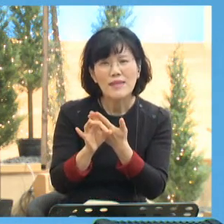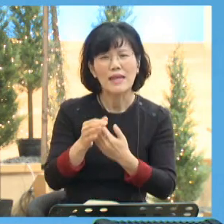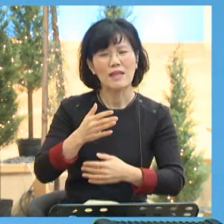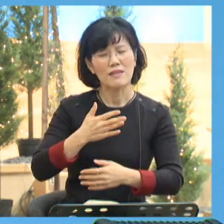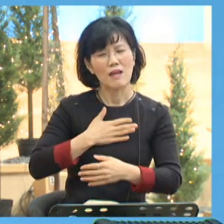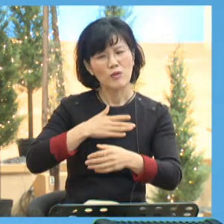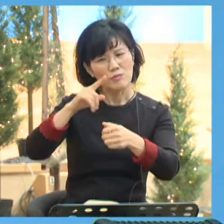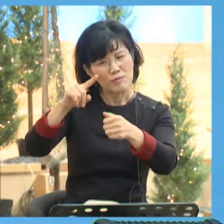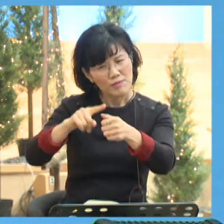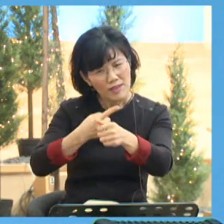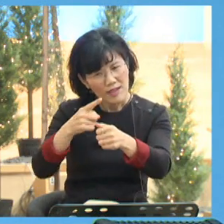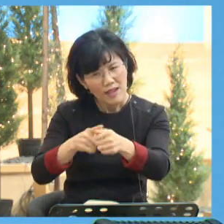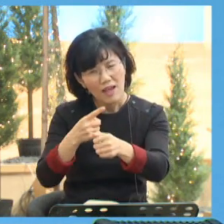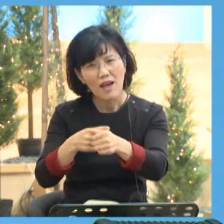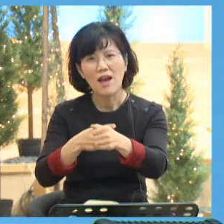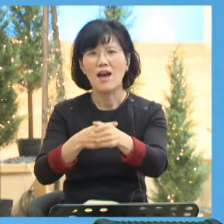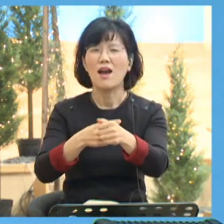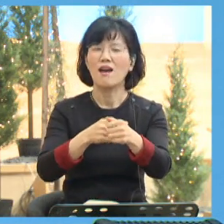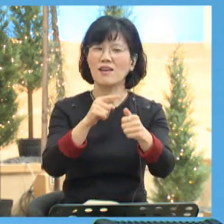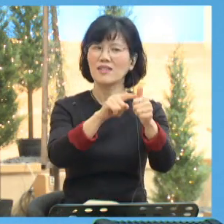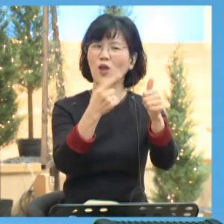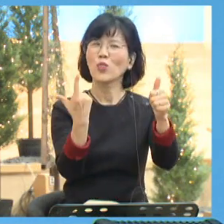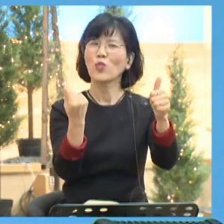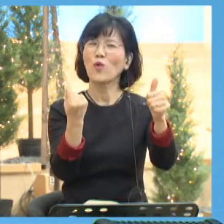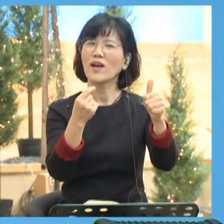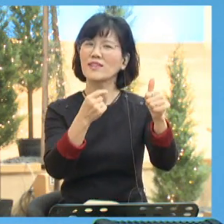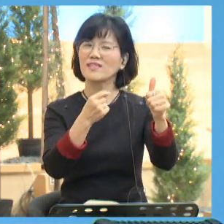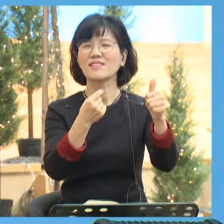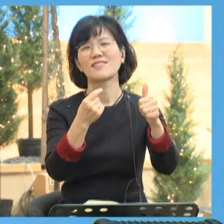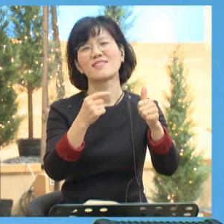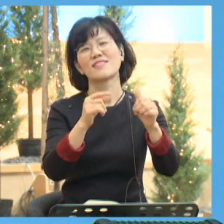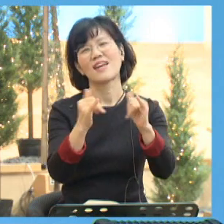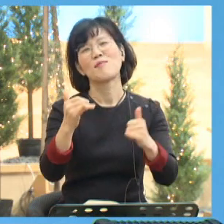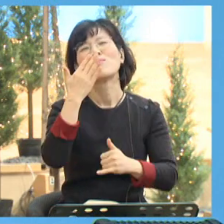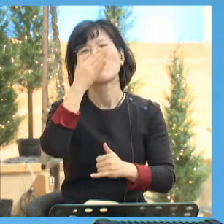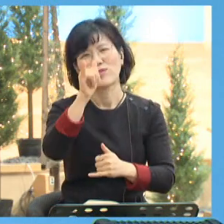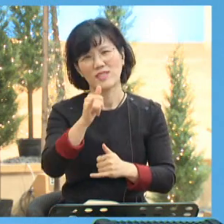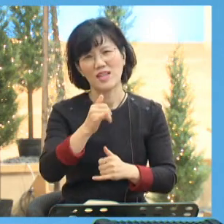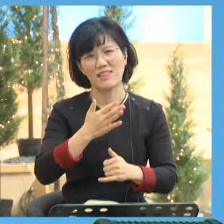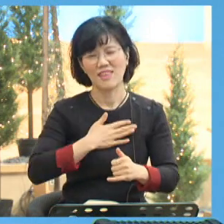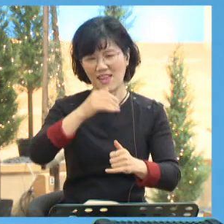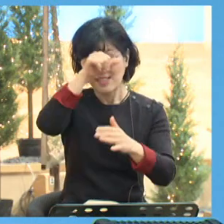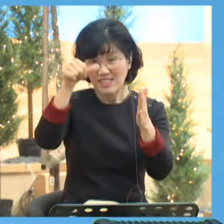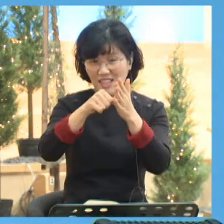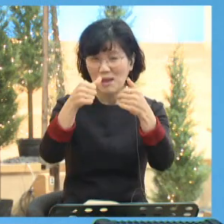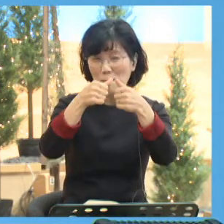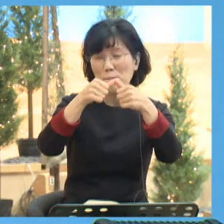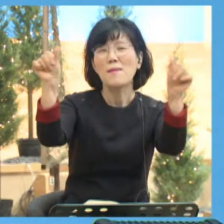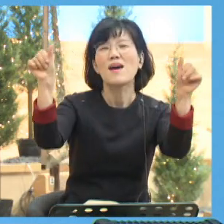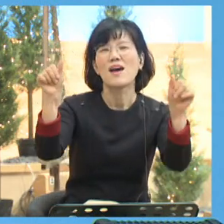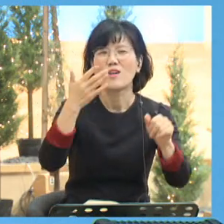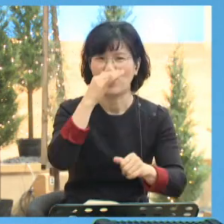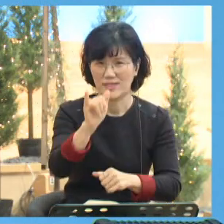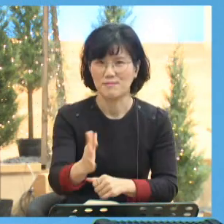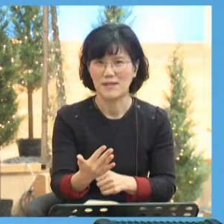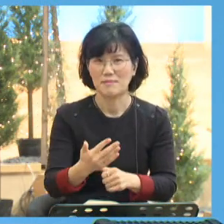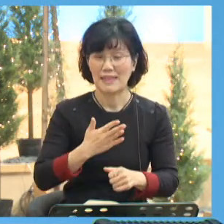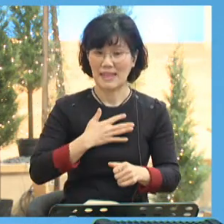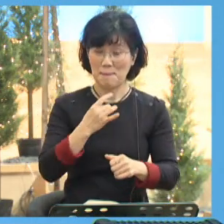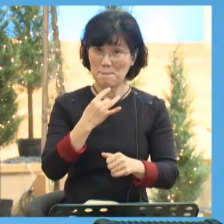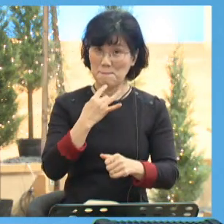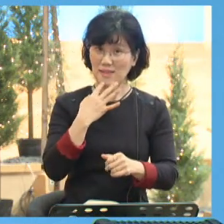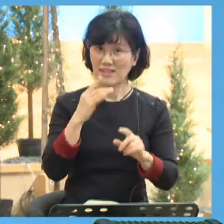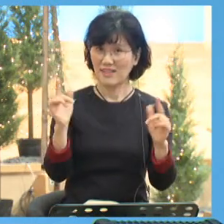나도 모르는 사이에 어쩌면 오스월드 가 될 수 있는 거죠 자신의 인생을 아주 착 쌀 내 버리는 그런 사람이 될 수 있는걸 자기만